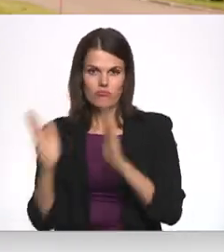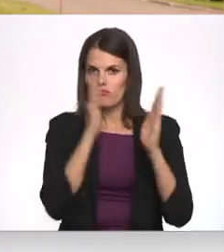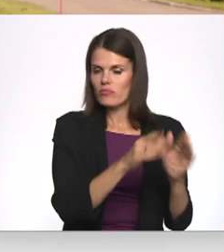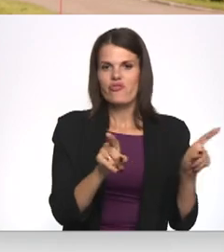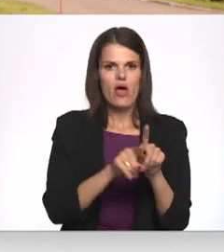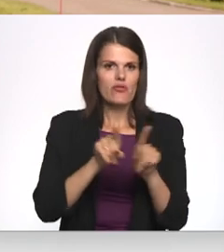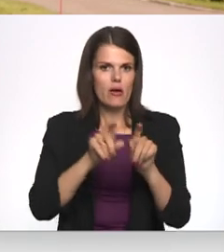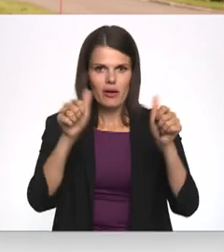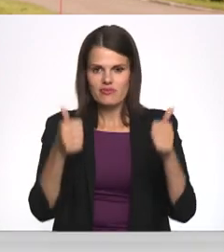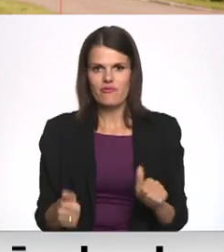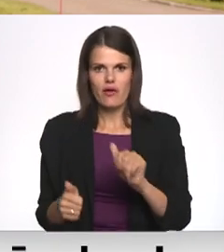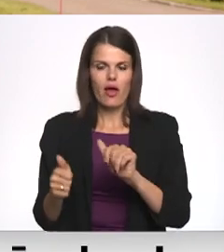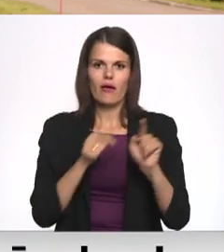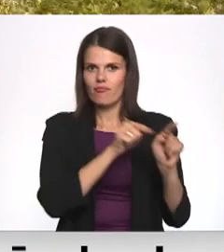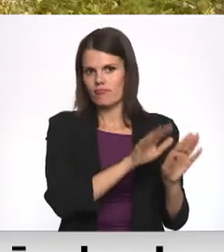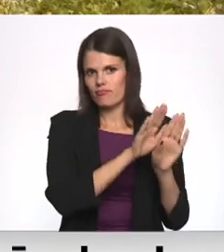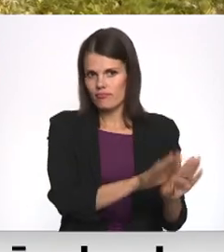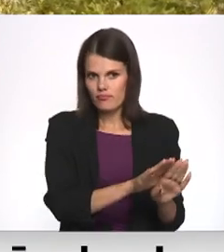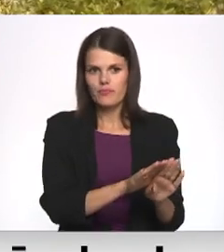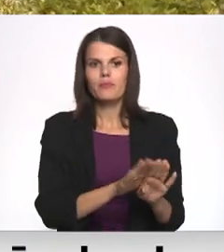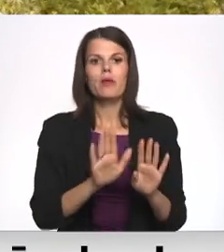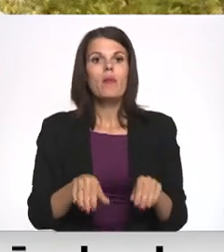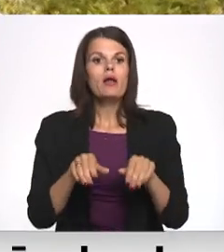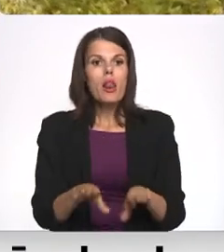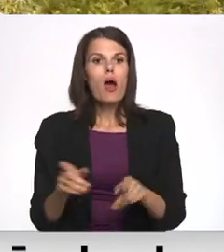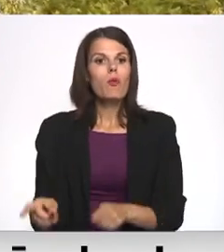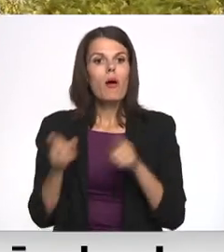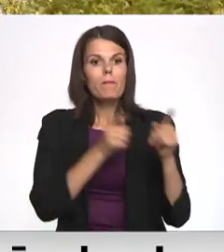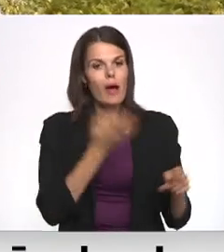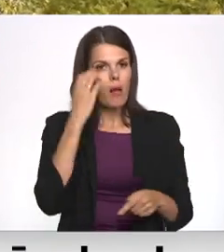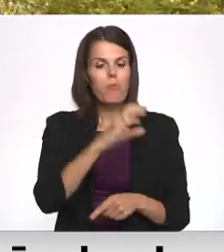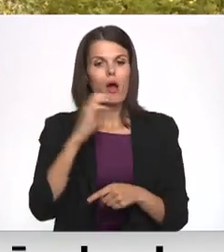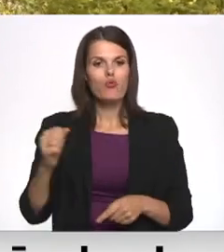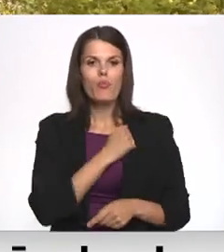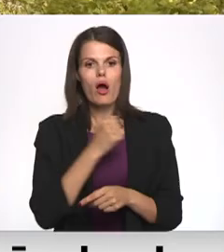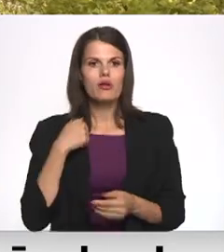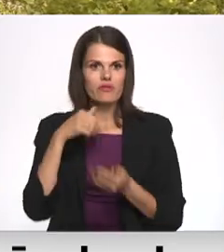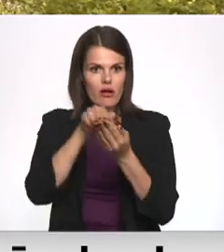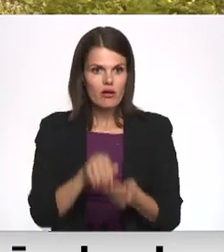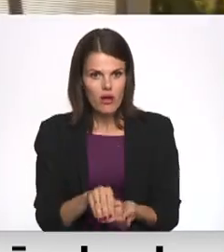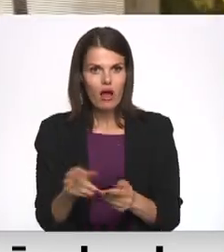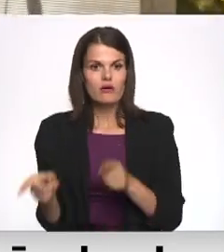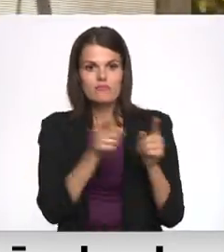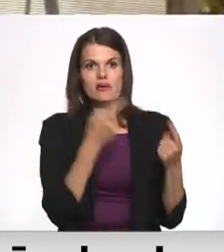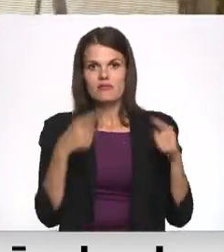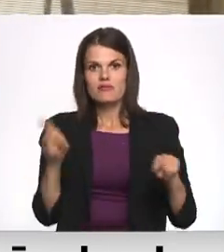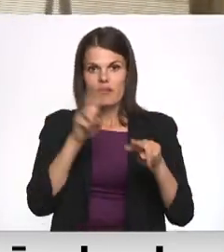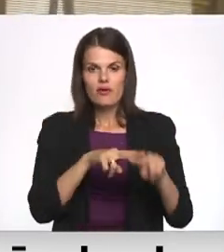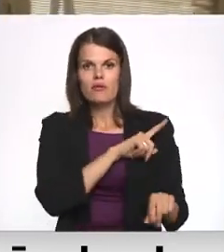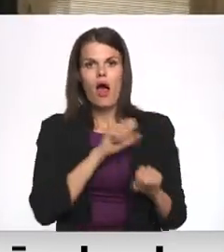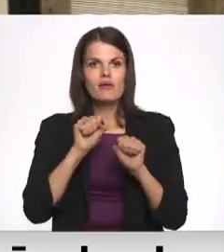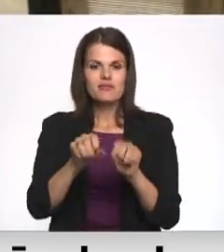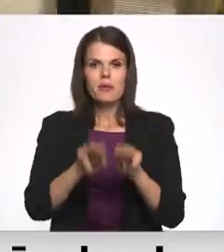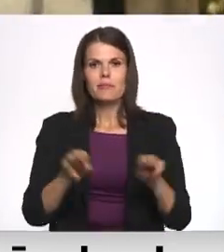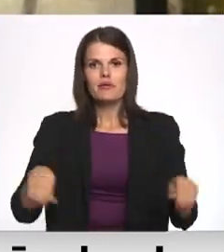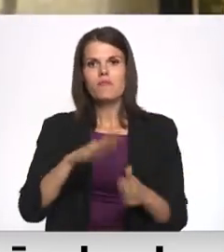Nīkrātas kapiem, kā spoguļa attēls tiks ieglabāts Nīkrātas kapos. Par lēmumu pārvietot padomju karavīru kapus no Rudbāržiem uz Nīkrāci, aizsardzības ministrija